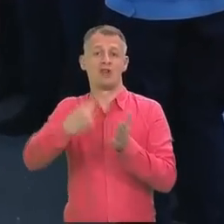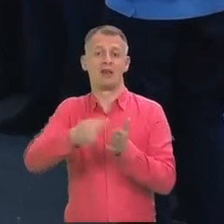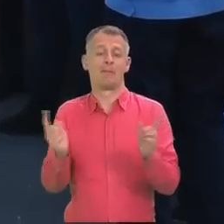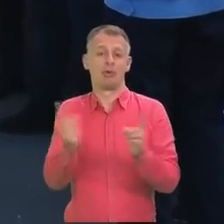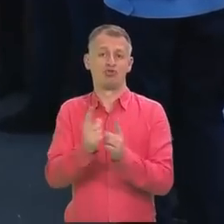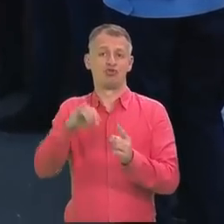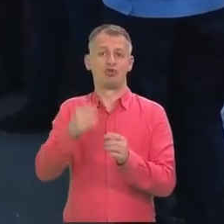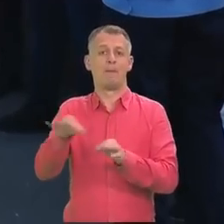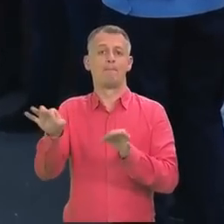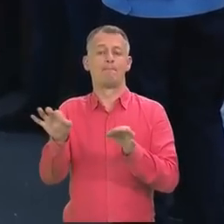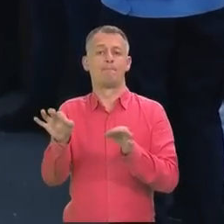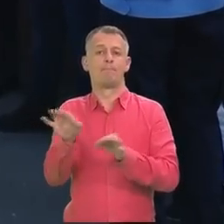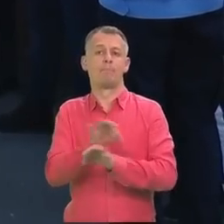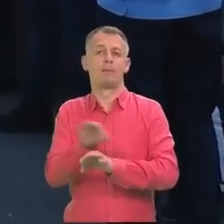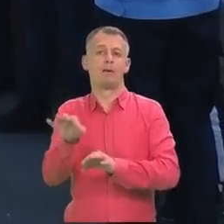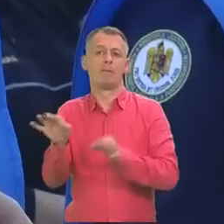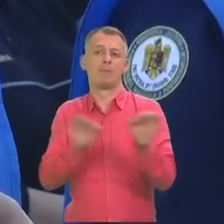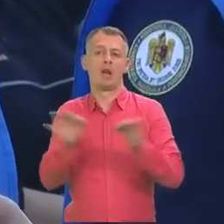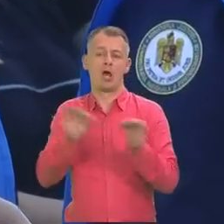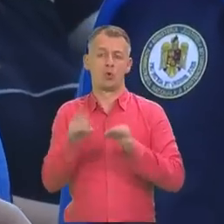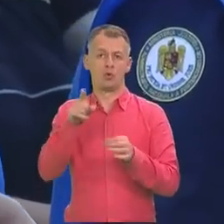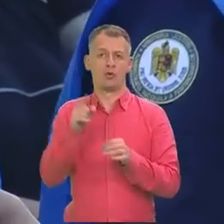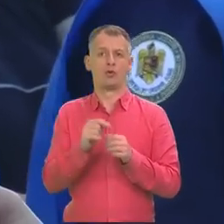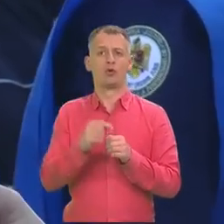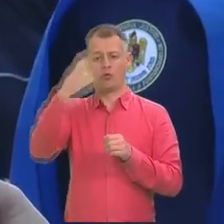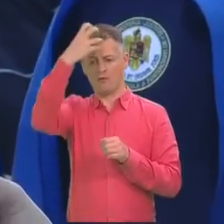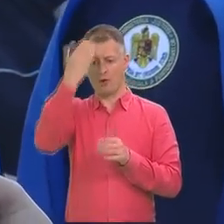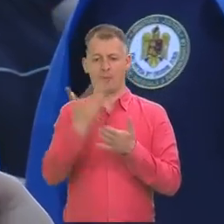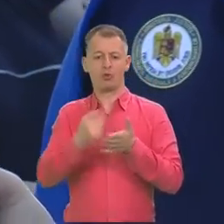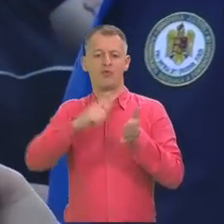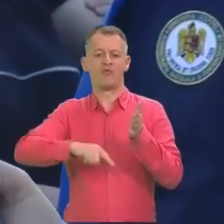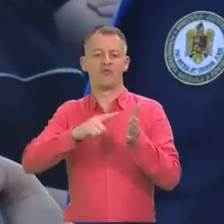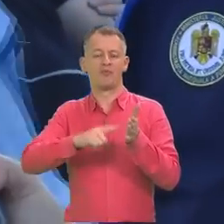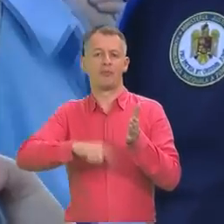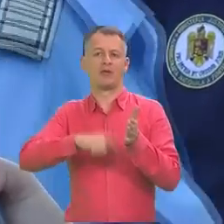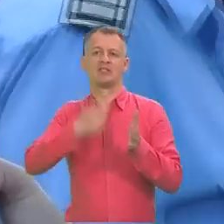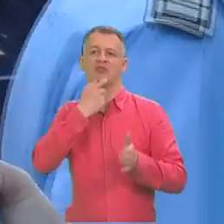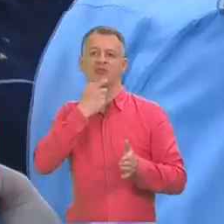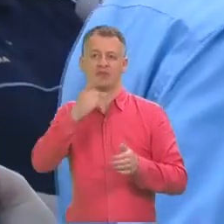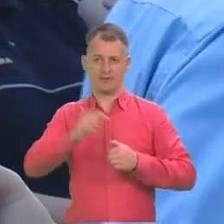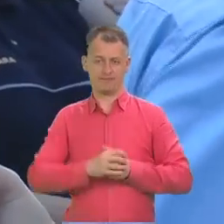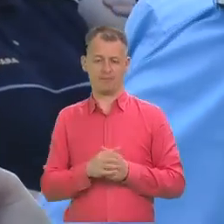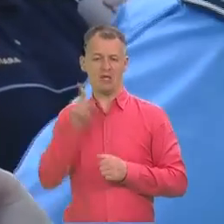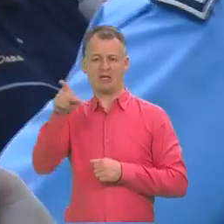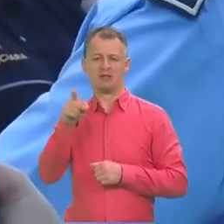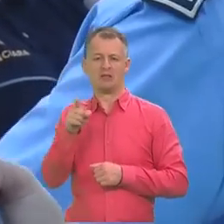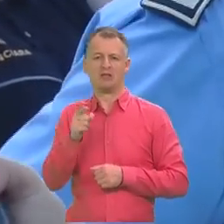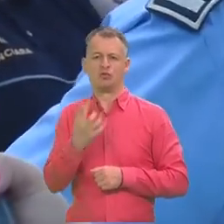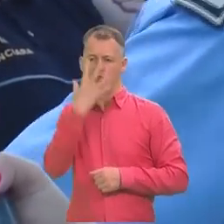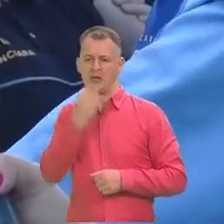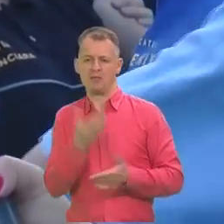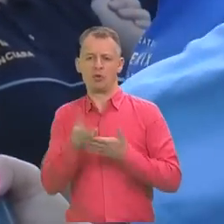planul guvernului de a mări vârsta de pensionare. Sunt indignați de faptul că sunt mințiți în mod